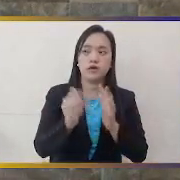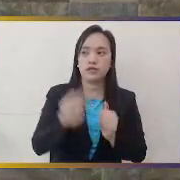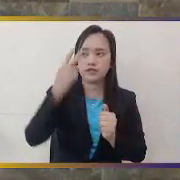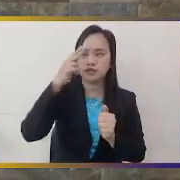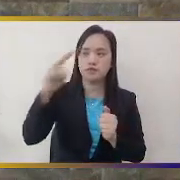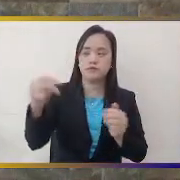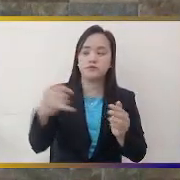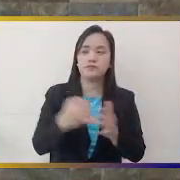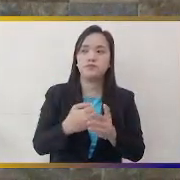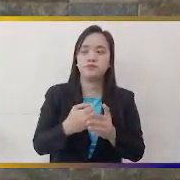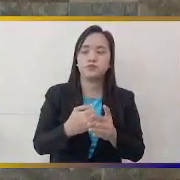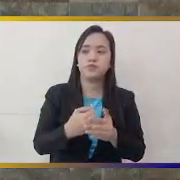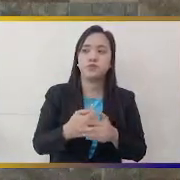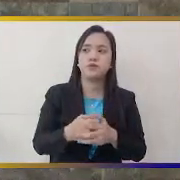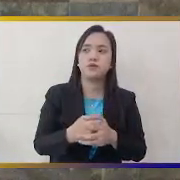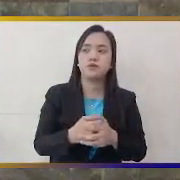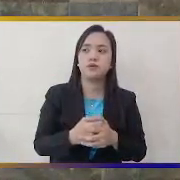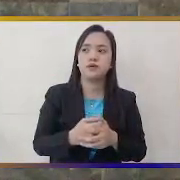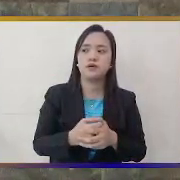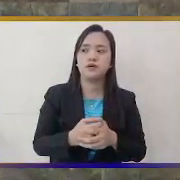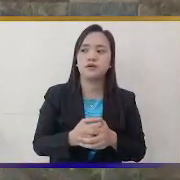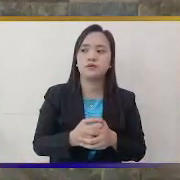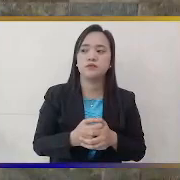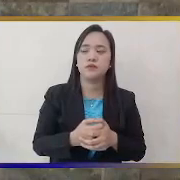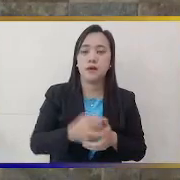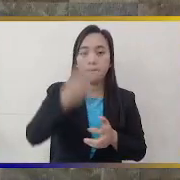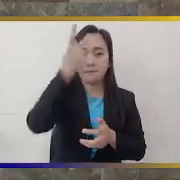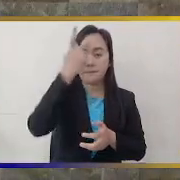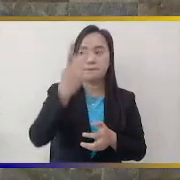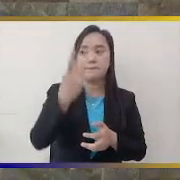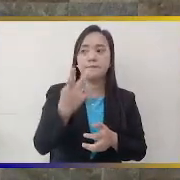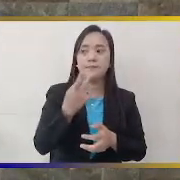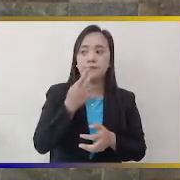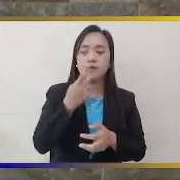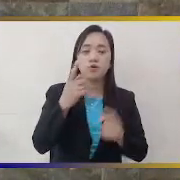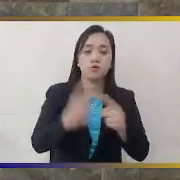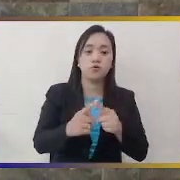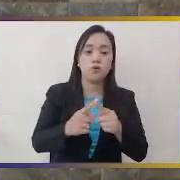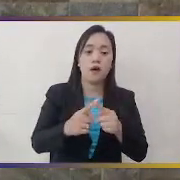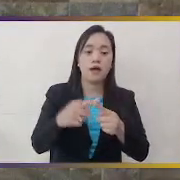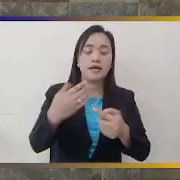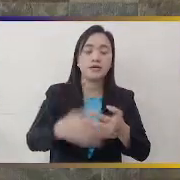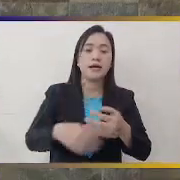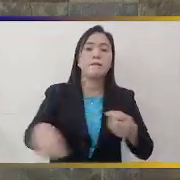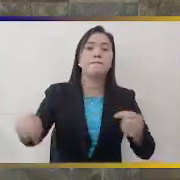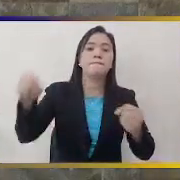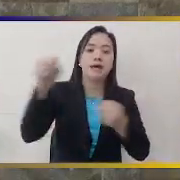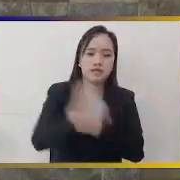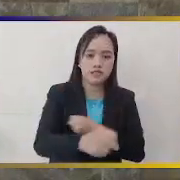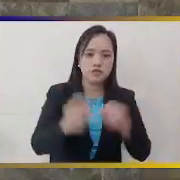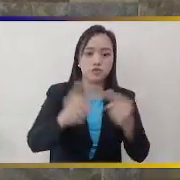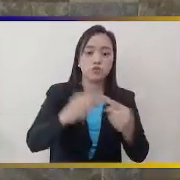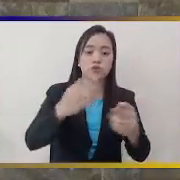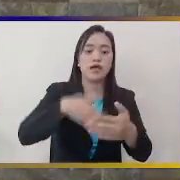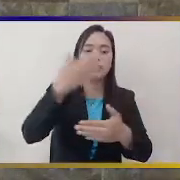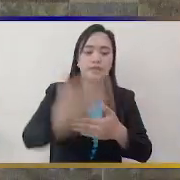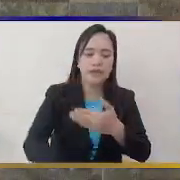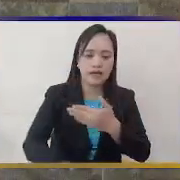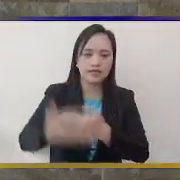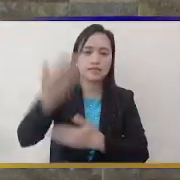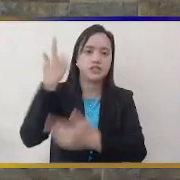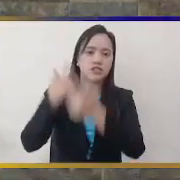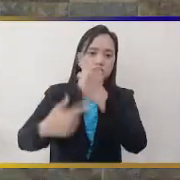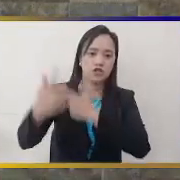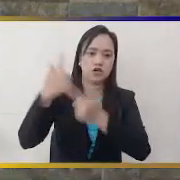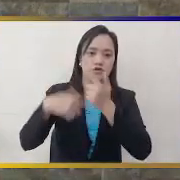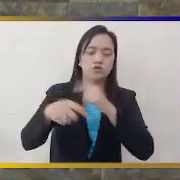Noel isa sa mga bagay para sa atin ng mga parents ung maipasa mo yan sa susunod para tuloy-tuloy Sabi